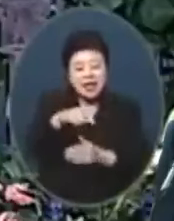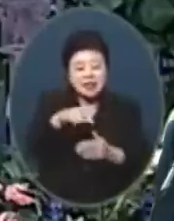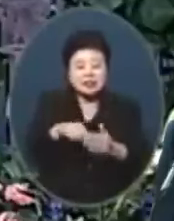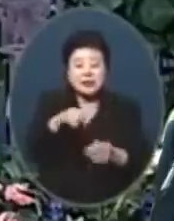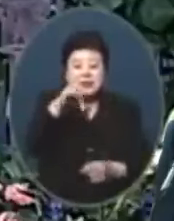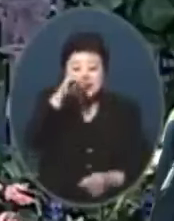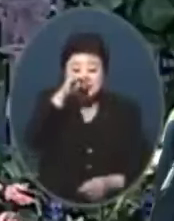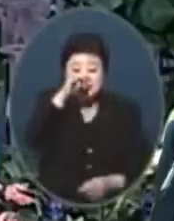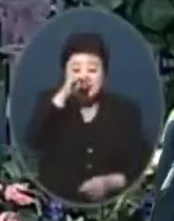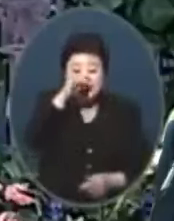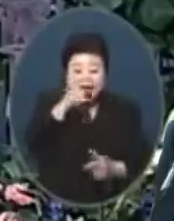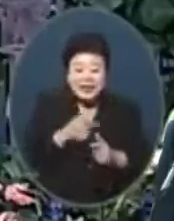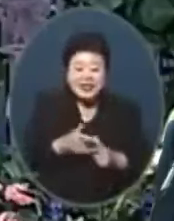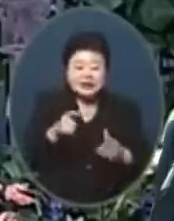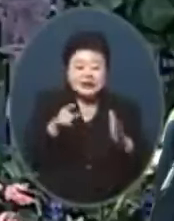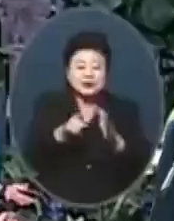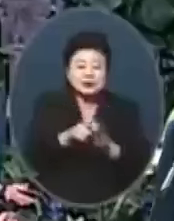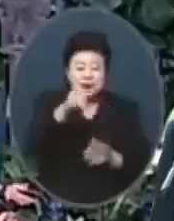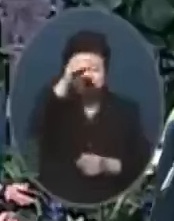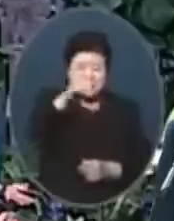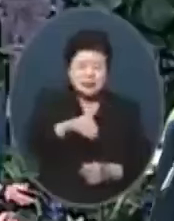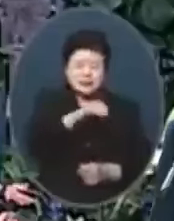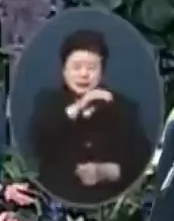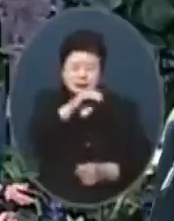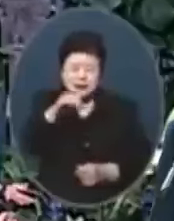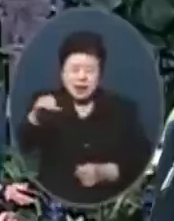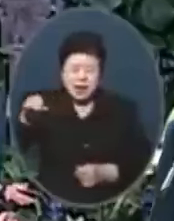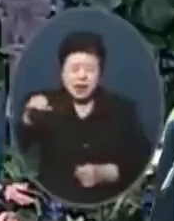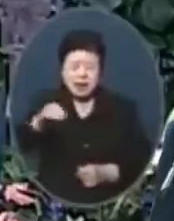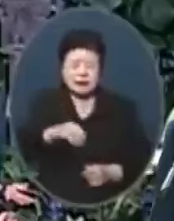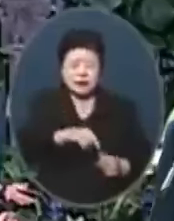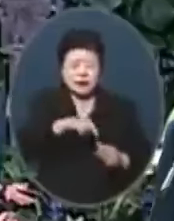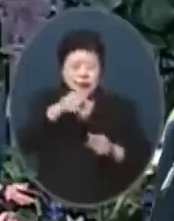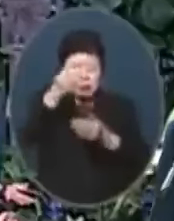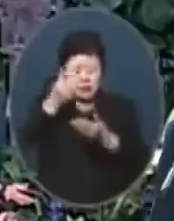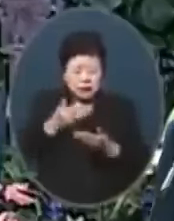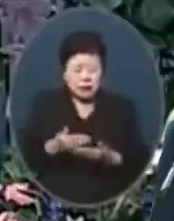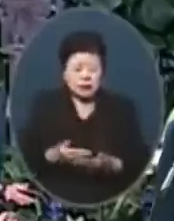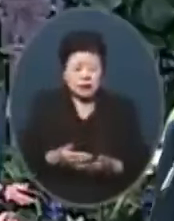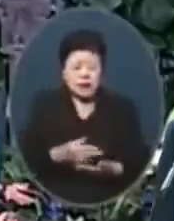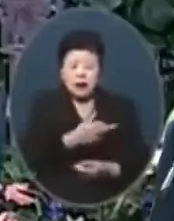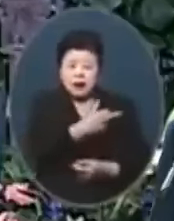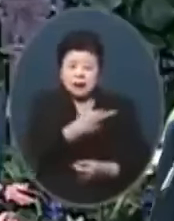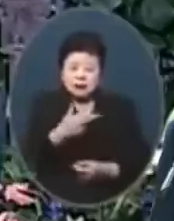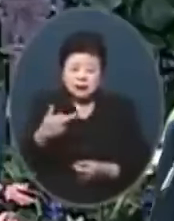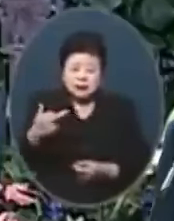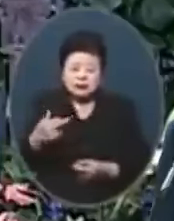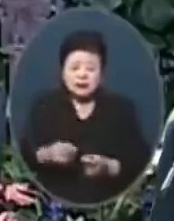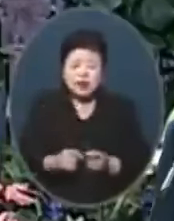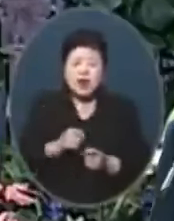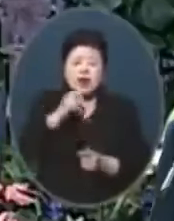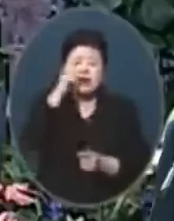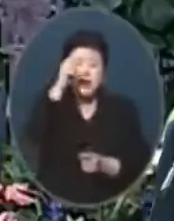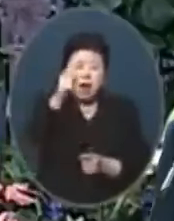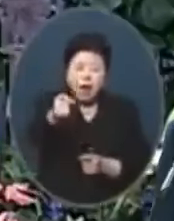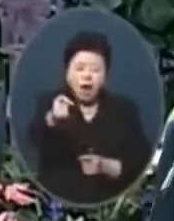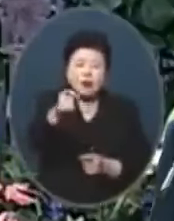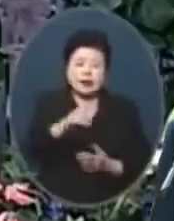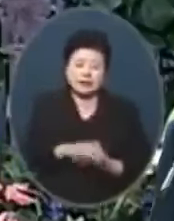것입니다. 예수님께서 십자가를 통해 우리의 구원이 되신 것은 너무나 크고 영원한 위로가 되신